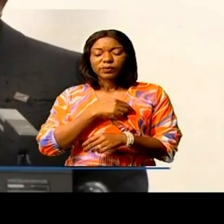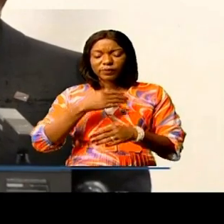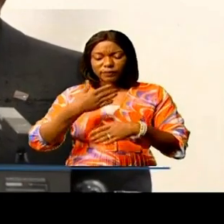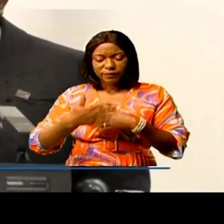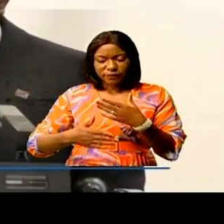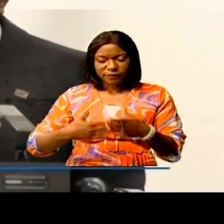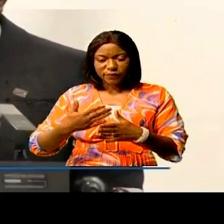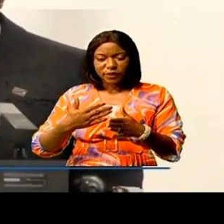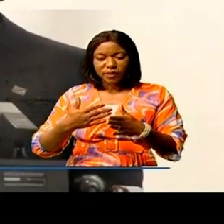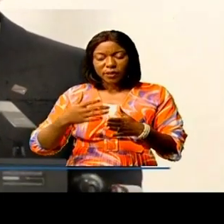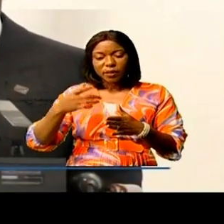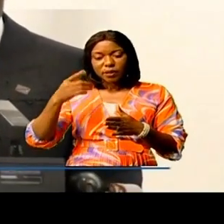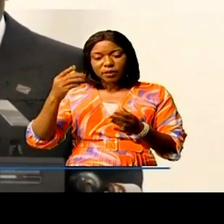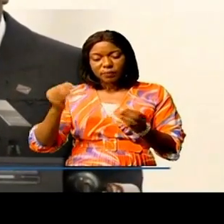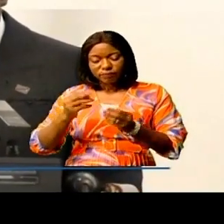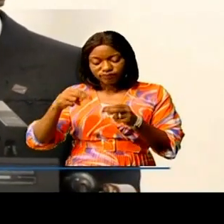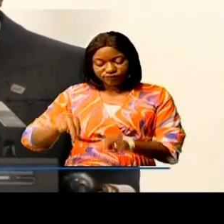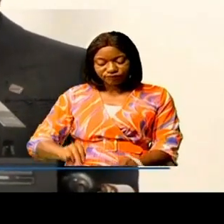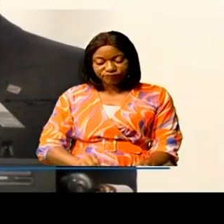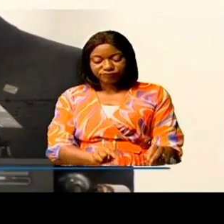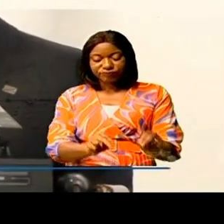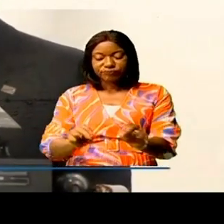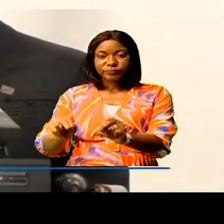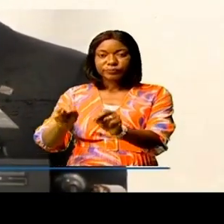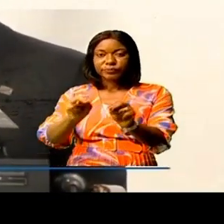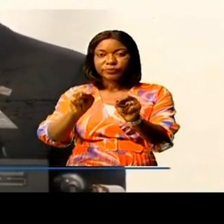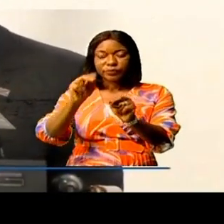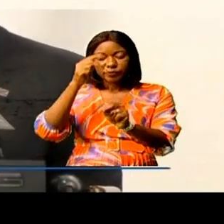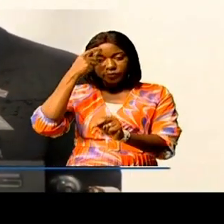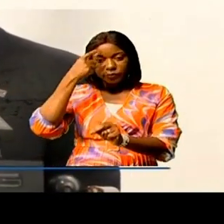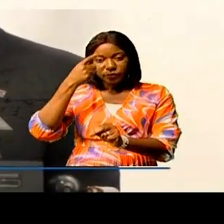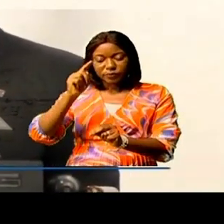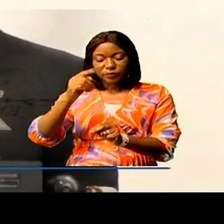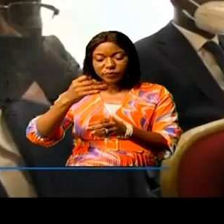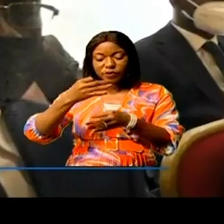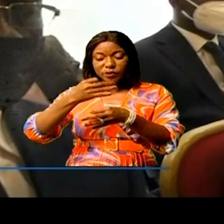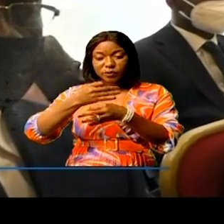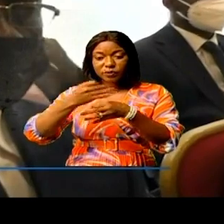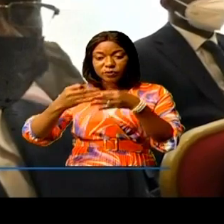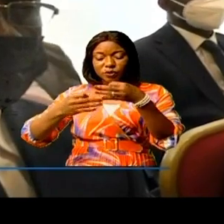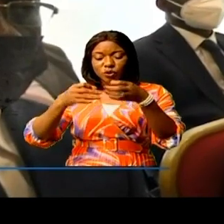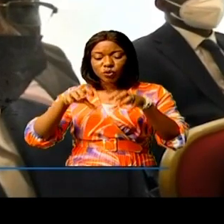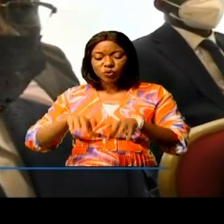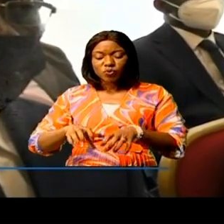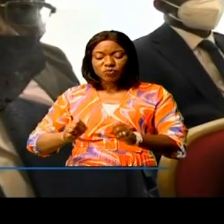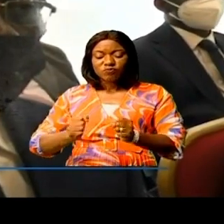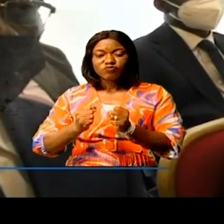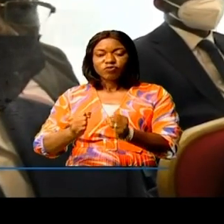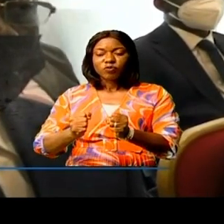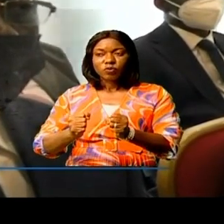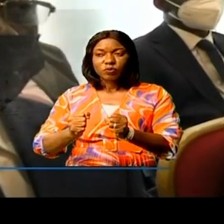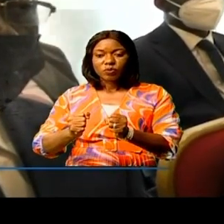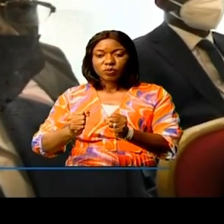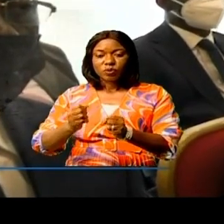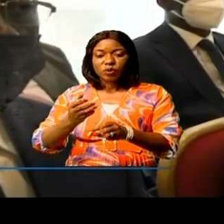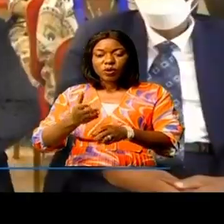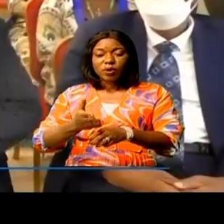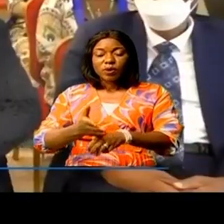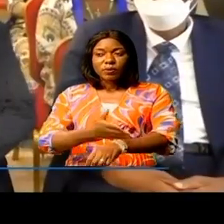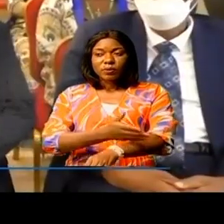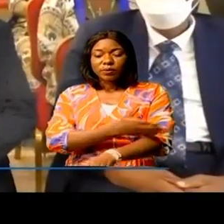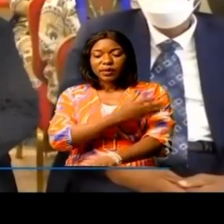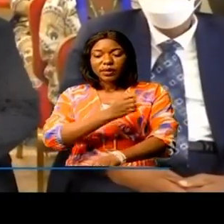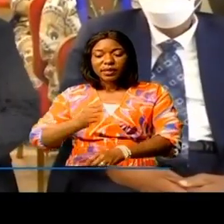des mesures et stratégies en vue de la construction d'un Congo fort, prospère et